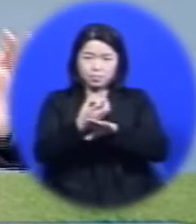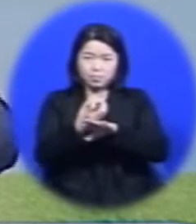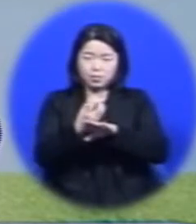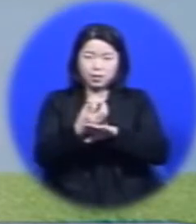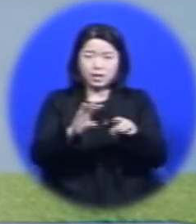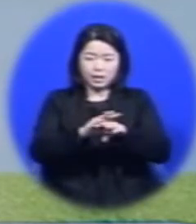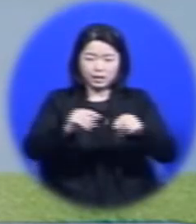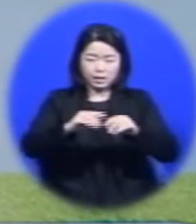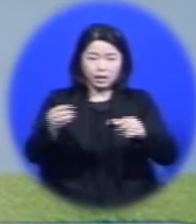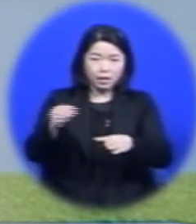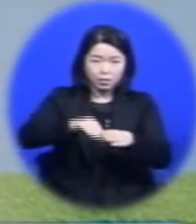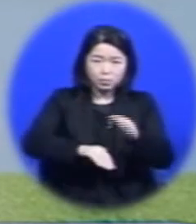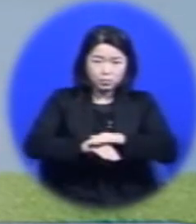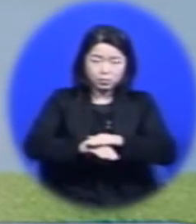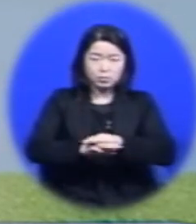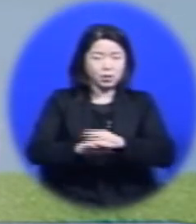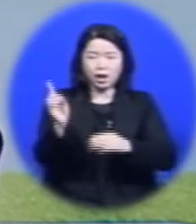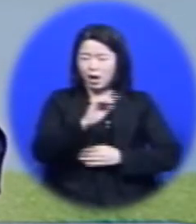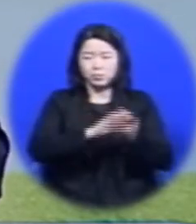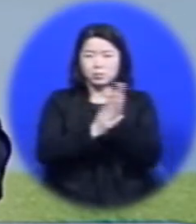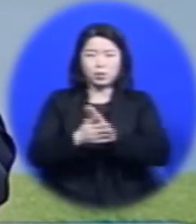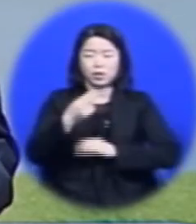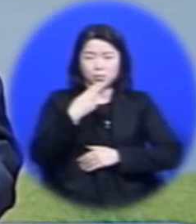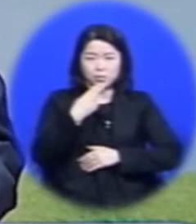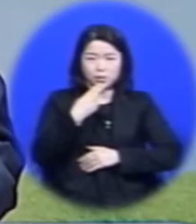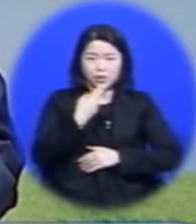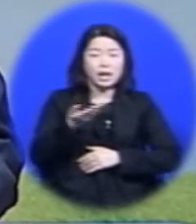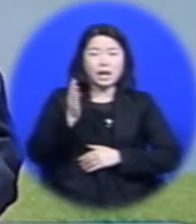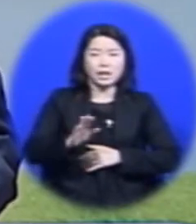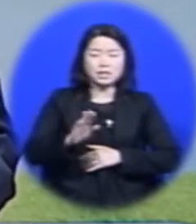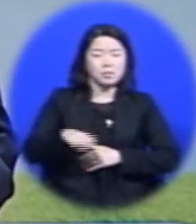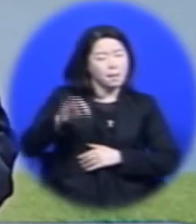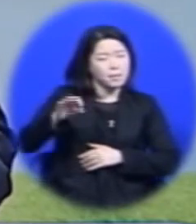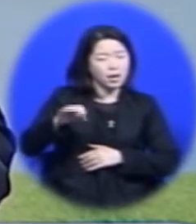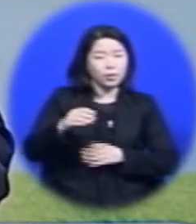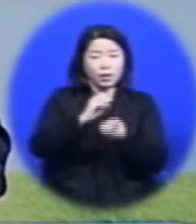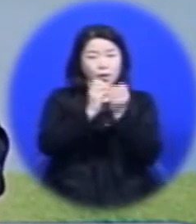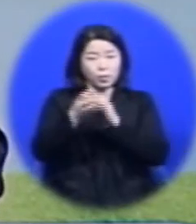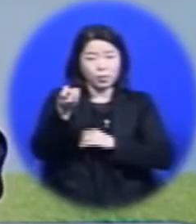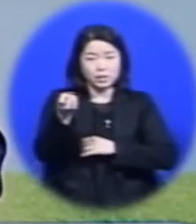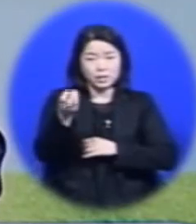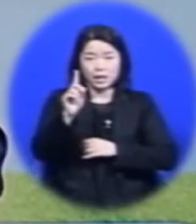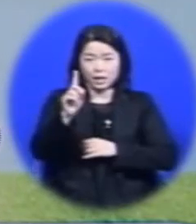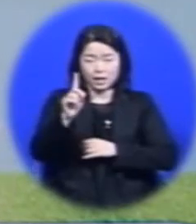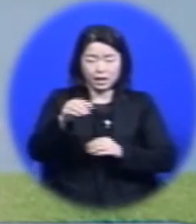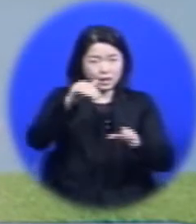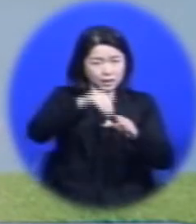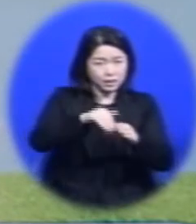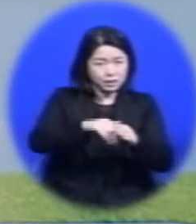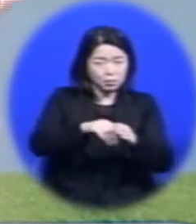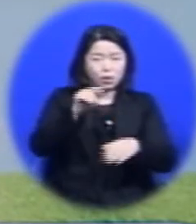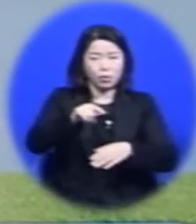아무 변화가 없습니다 그러나 보잘 것 없는 곳이 하나 땅에 심으면 거기에